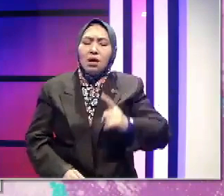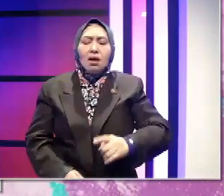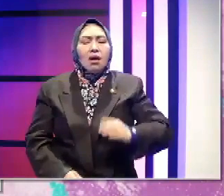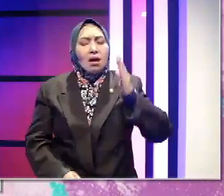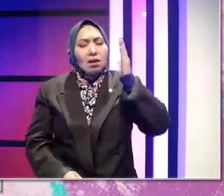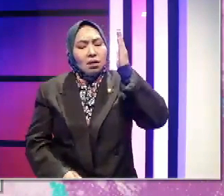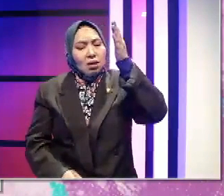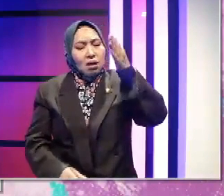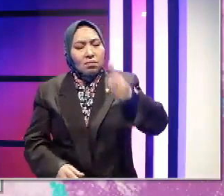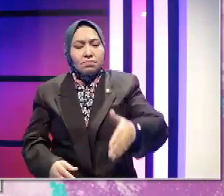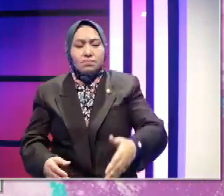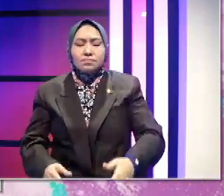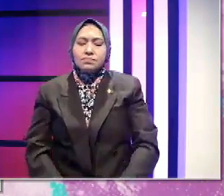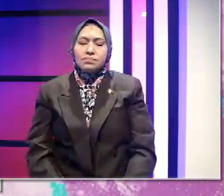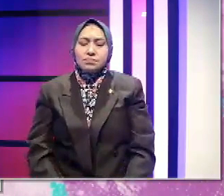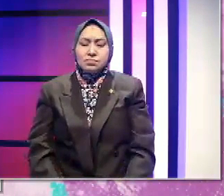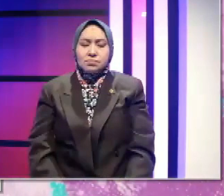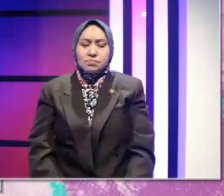لرأيناكهم